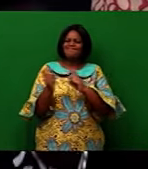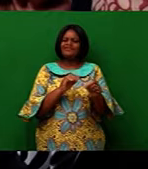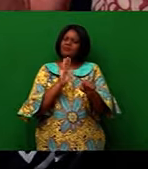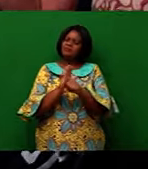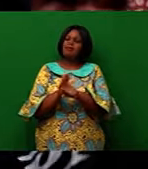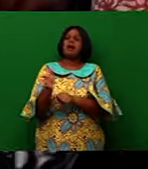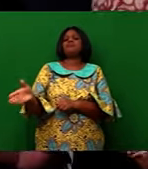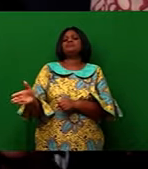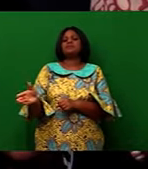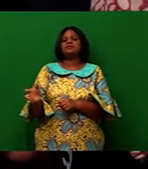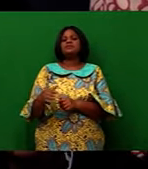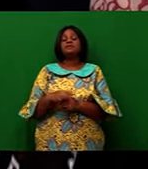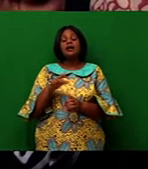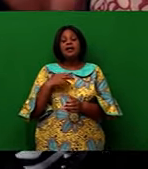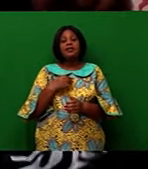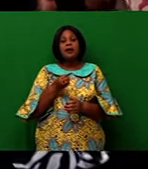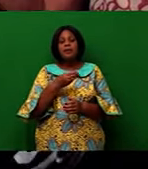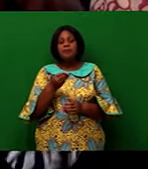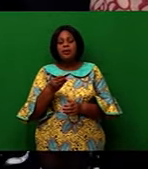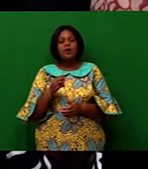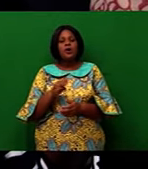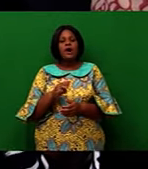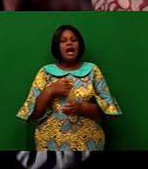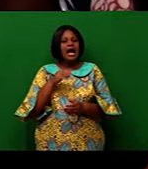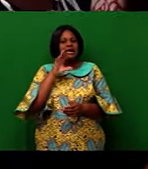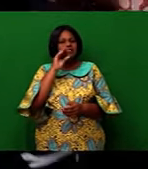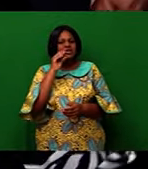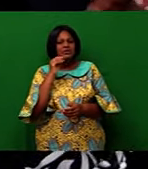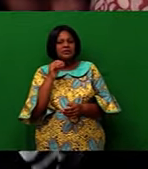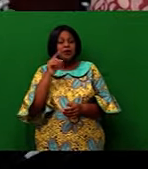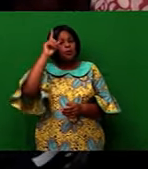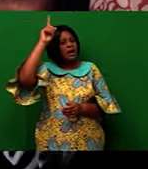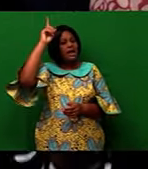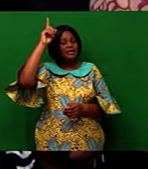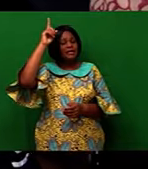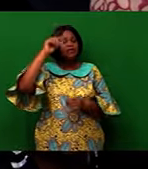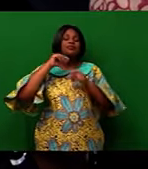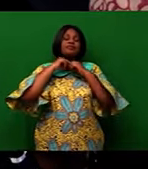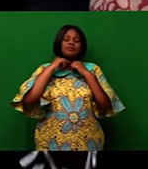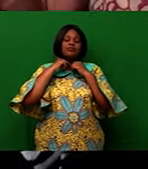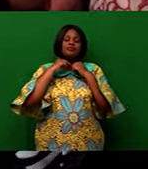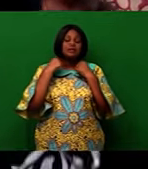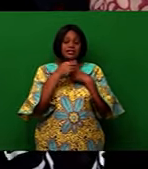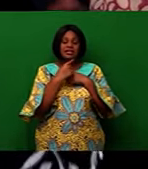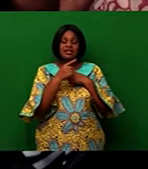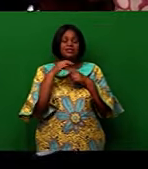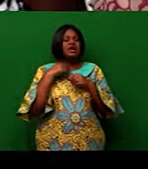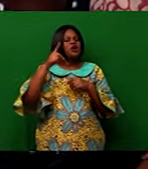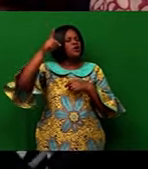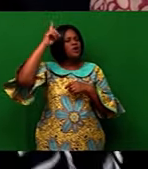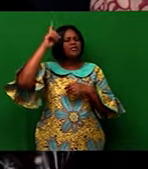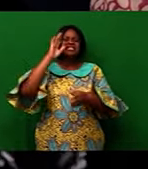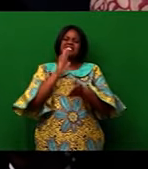wandinotenda haatauri, haatumi vanhu vakadzungaira kuti vatungamire vanhu. Havatumi